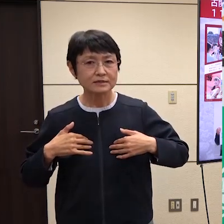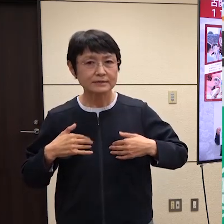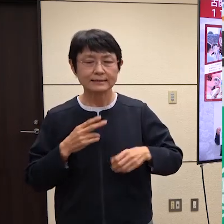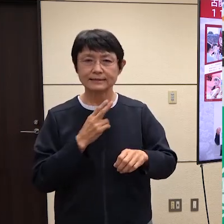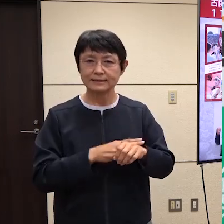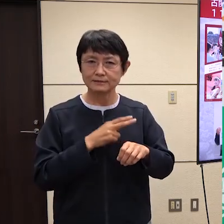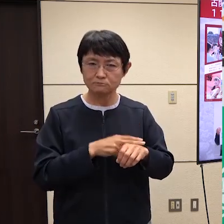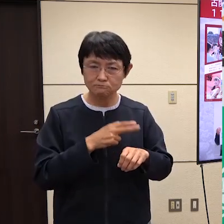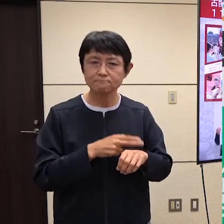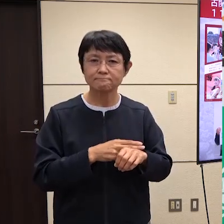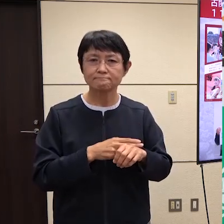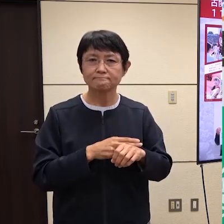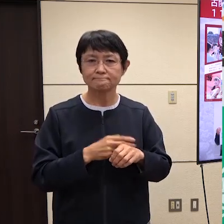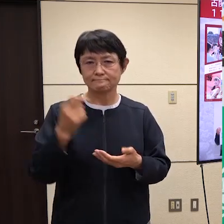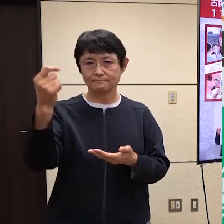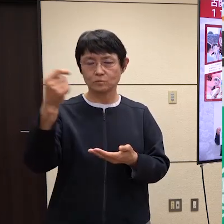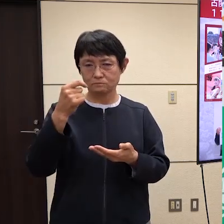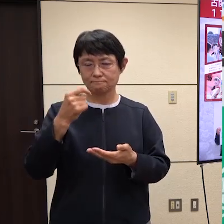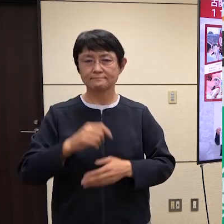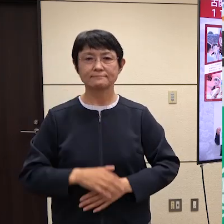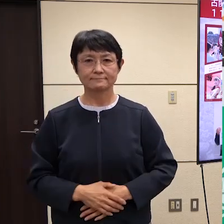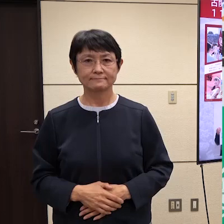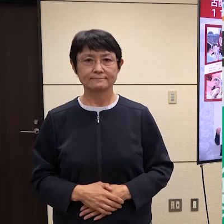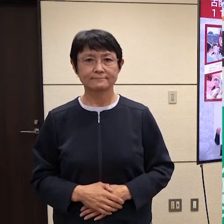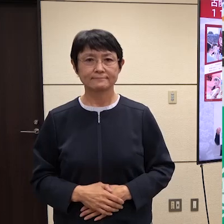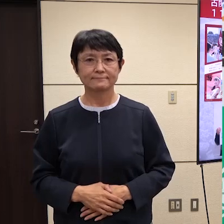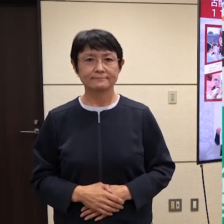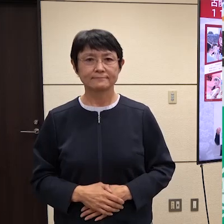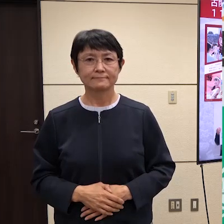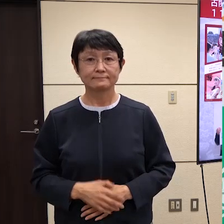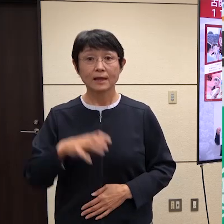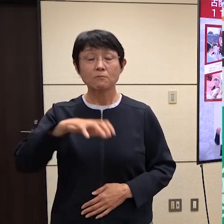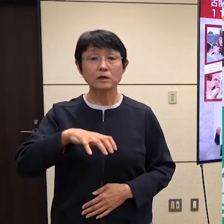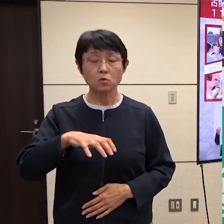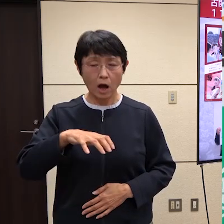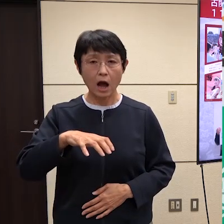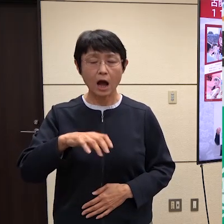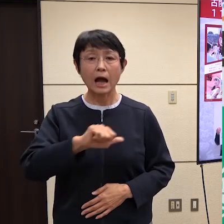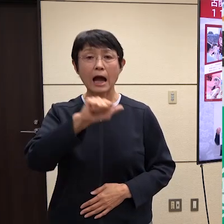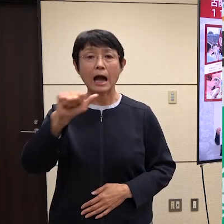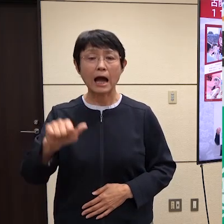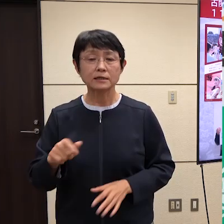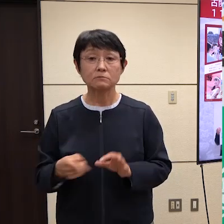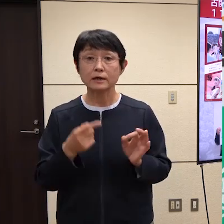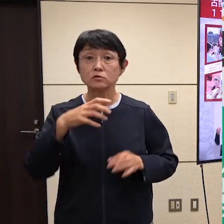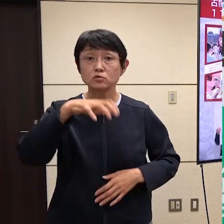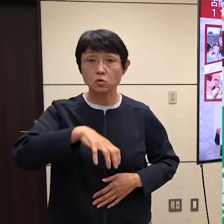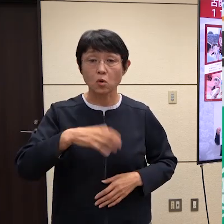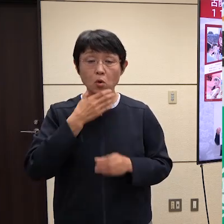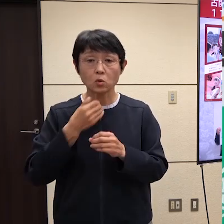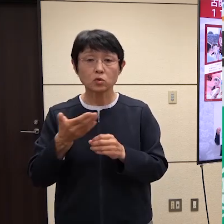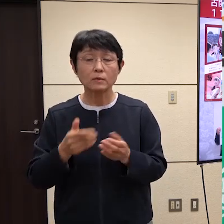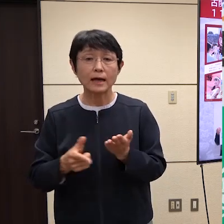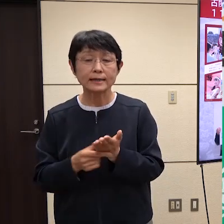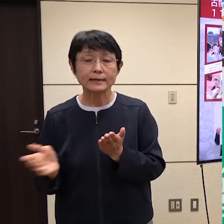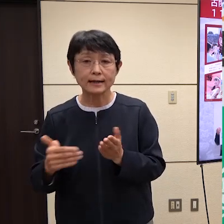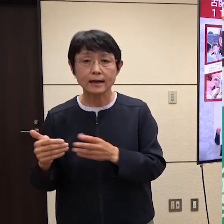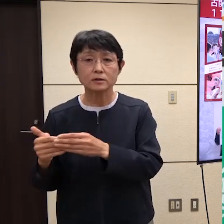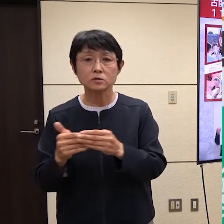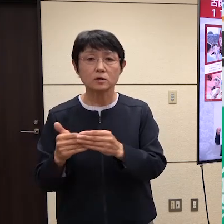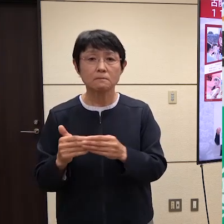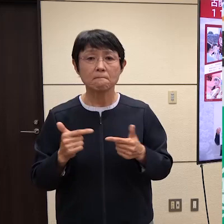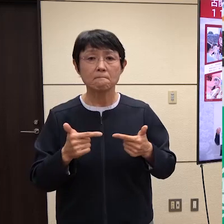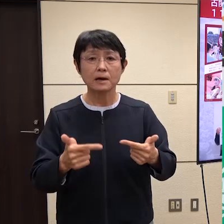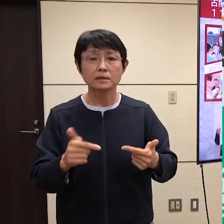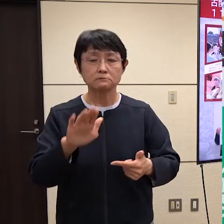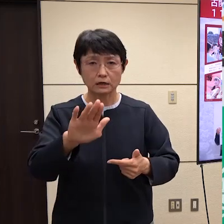を伝達いただこうかというふうに考えております。場所は東球場で、福島駅からのシャトルバスがあ